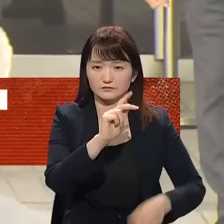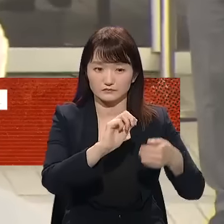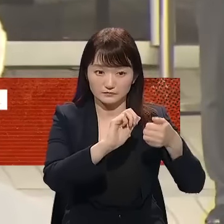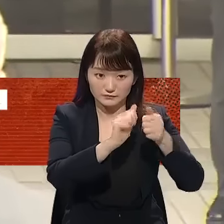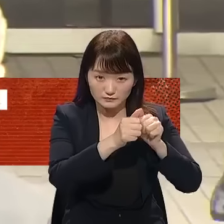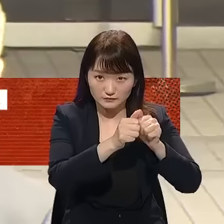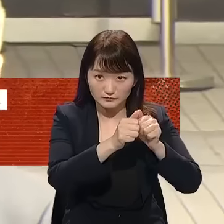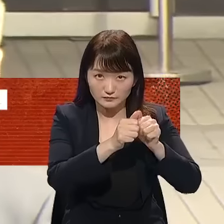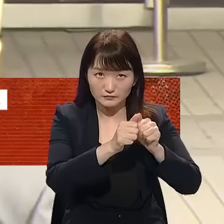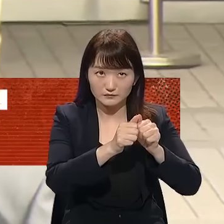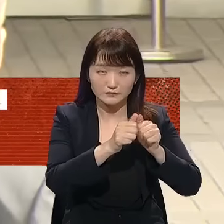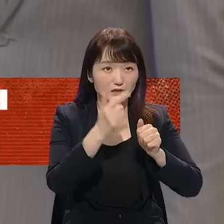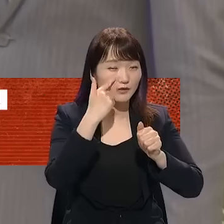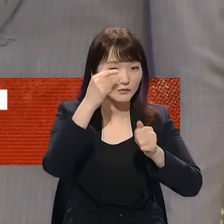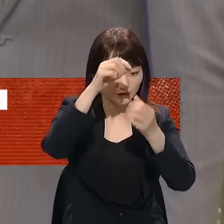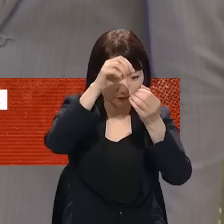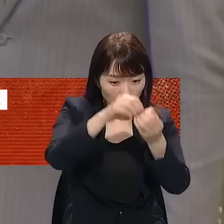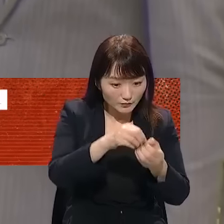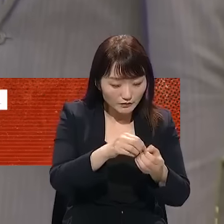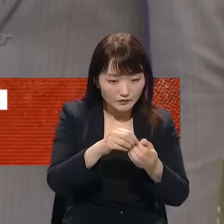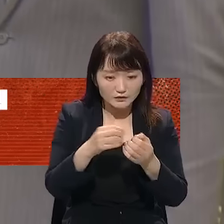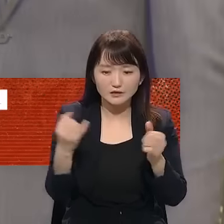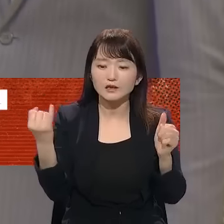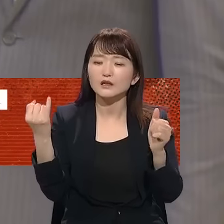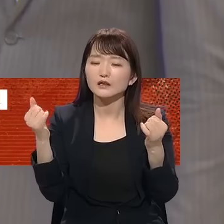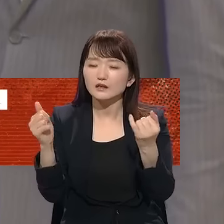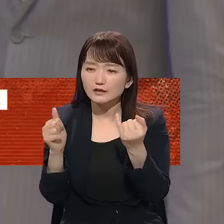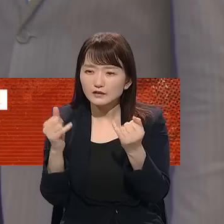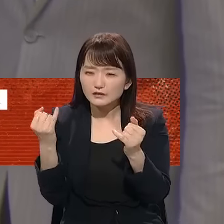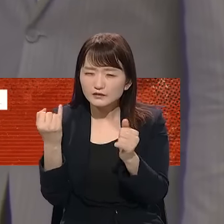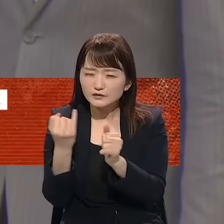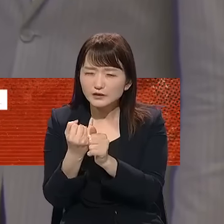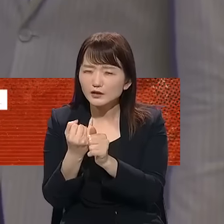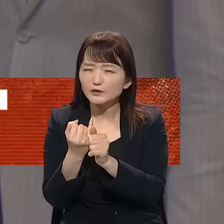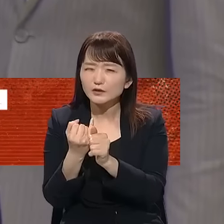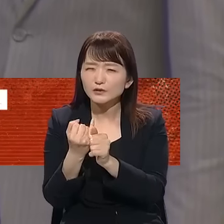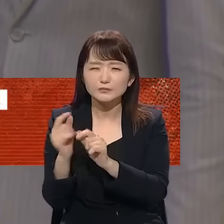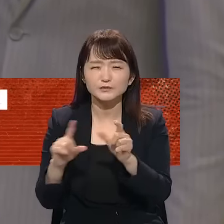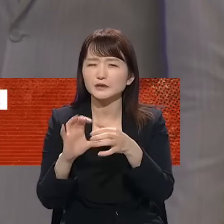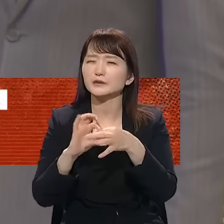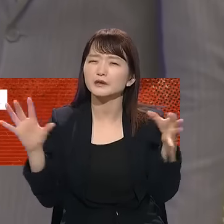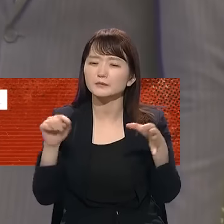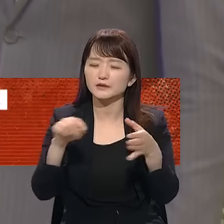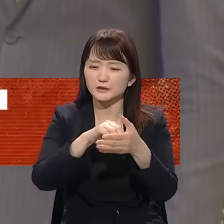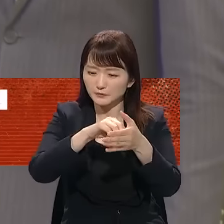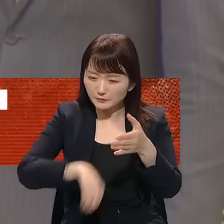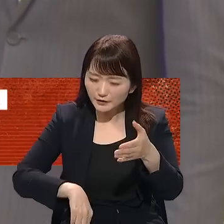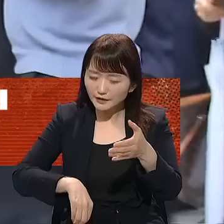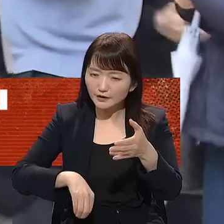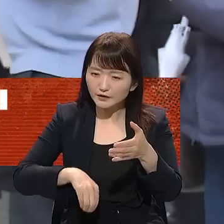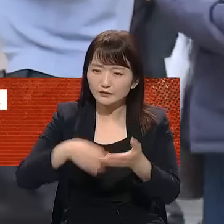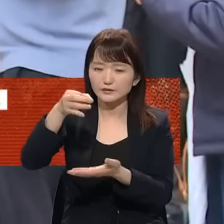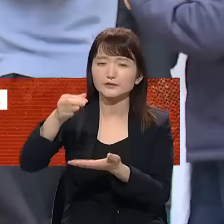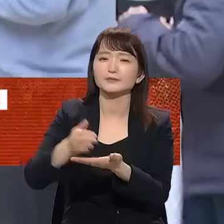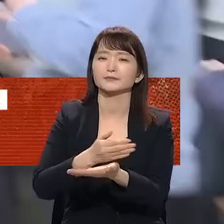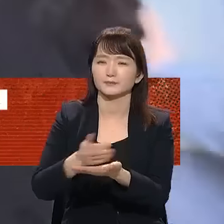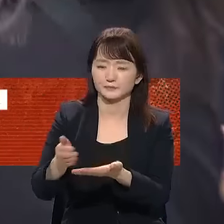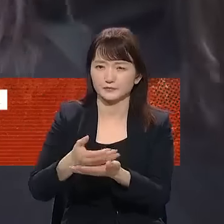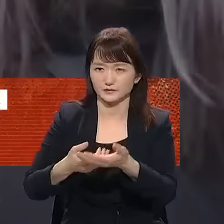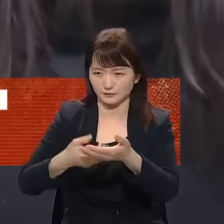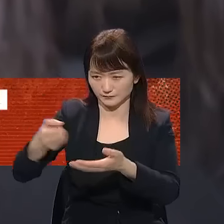물려받은 거지 그 결혼 생활 과정하고 아무 상관이 없 없다라고 봤기 때문에 그걸 뺀 나머지 재산을 나눠 가지라고 했던 겁니다 하지만 이번